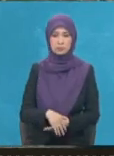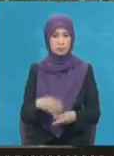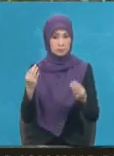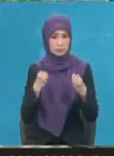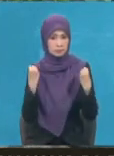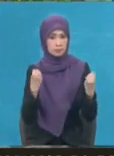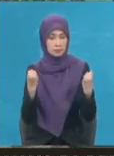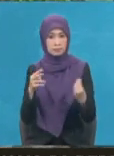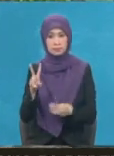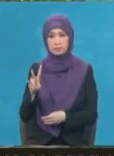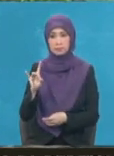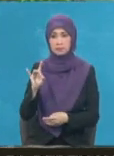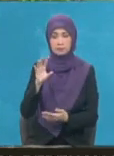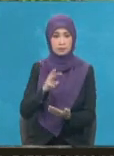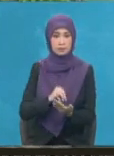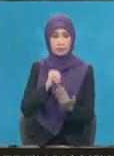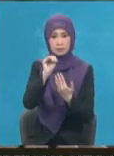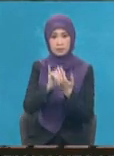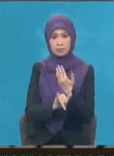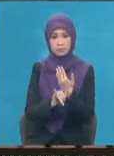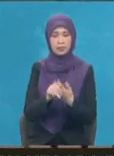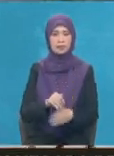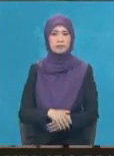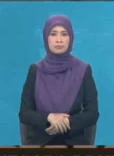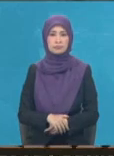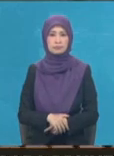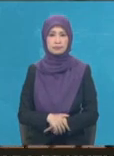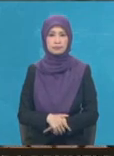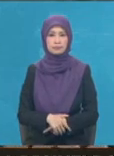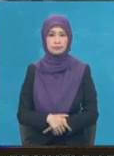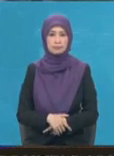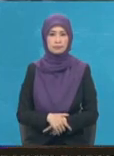28 Mei dengan tema generasi culik keuangan